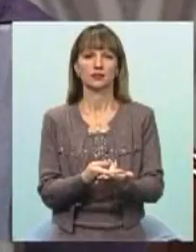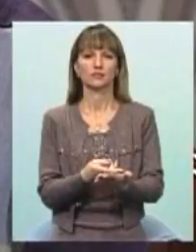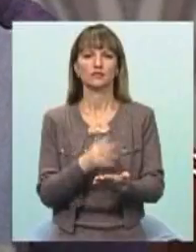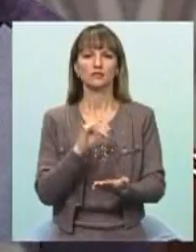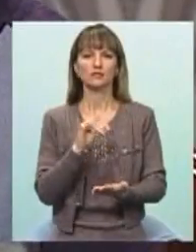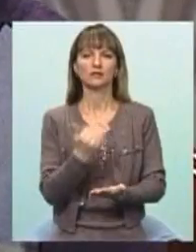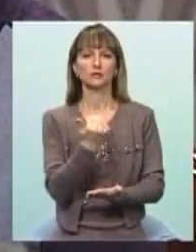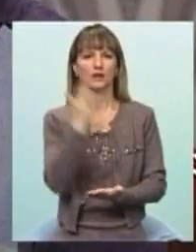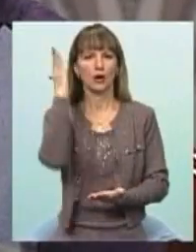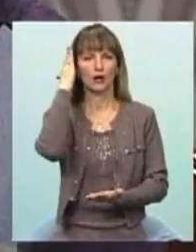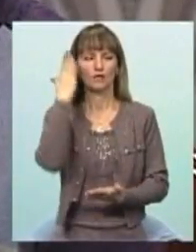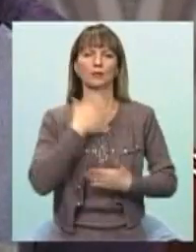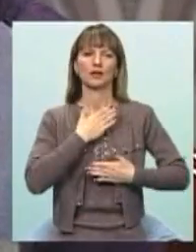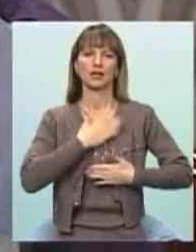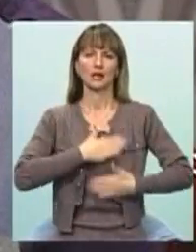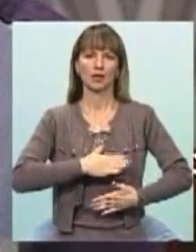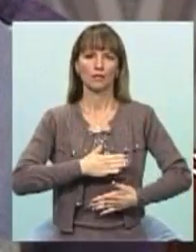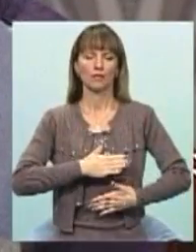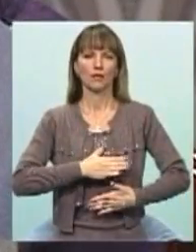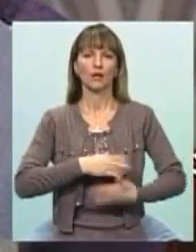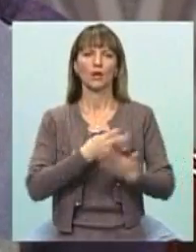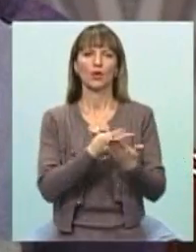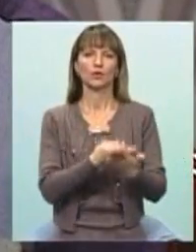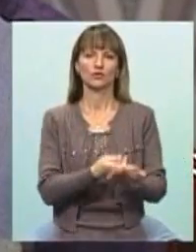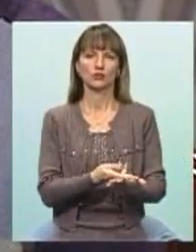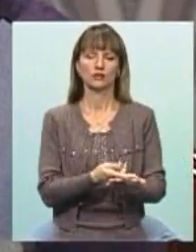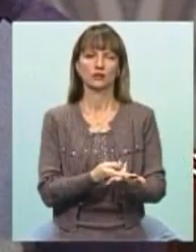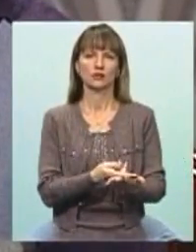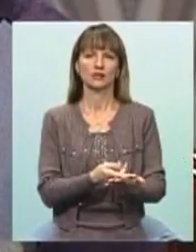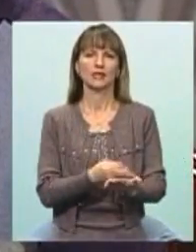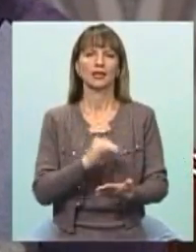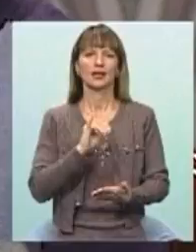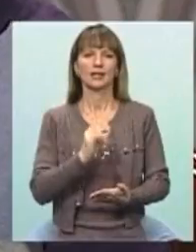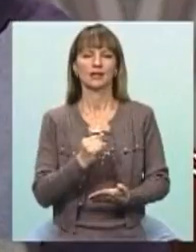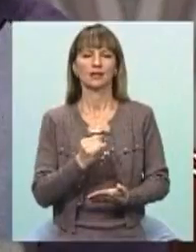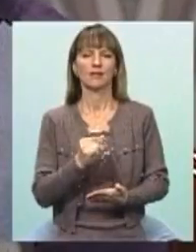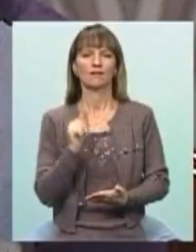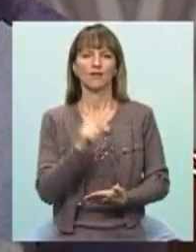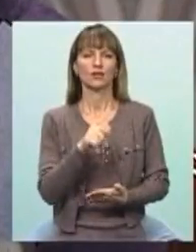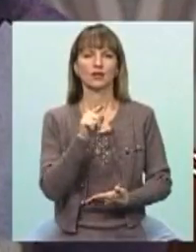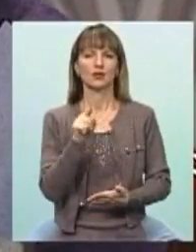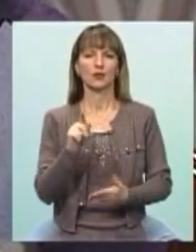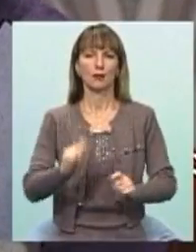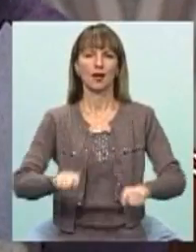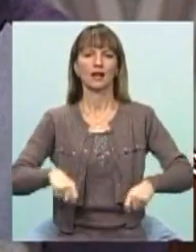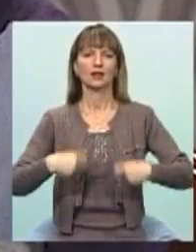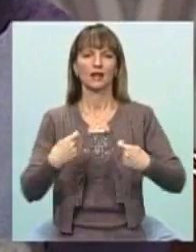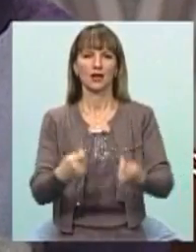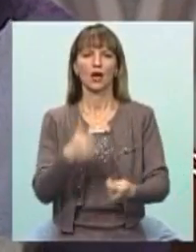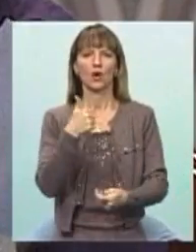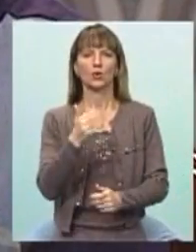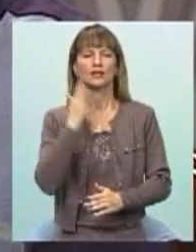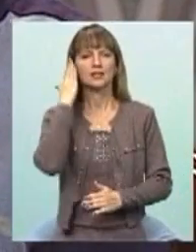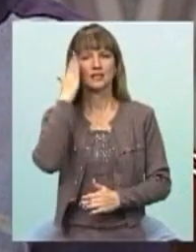твоїй голові приємно на них ложитися, і вона тобі передає хороший